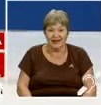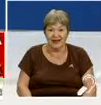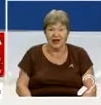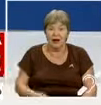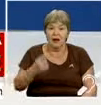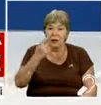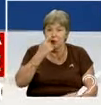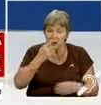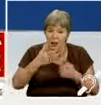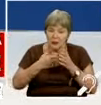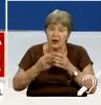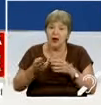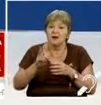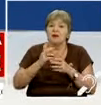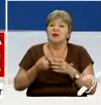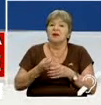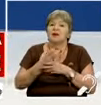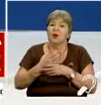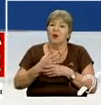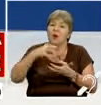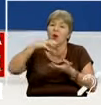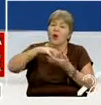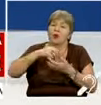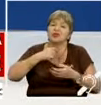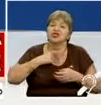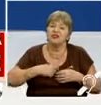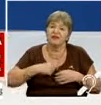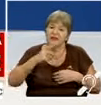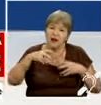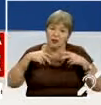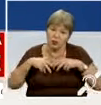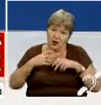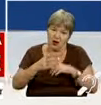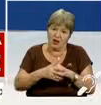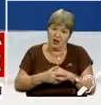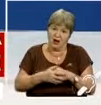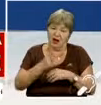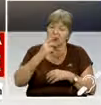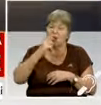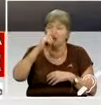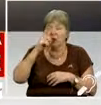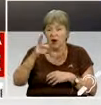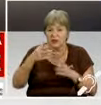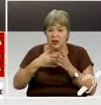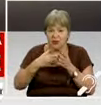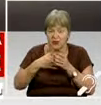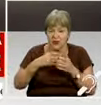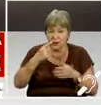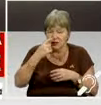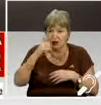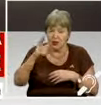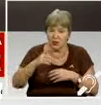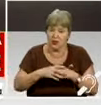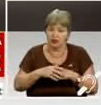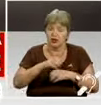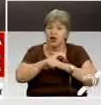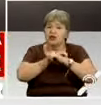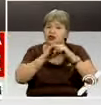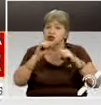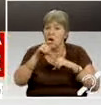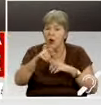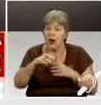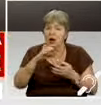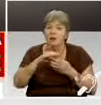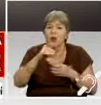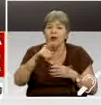Rusia a atacat din nou ținte civile din Ucraina în regiunea Kiev și Zaporojie. Vă avertizez că urmează imagini șocante. Acesta este momentul în